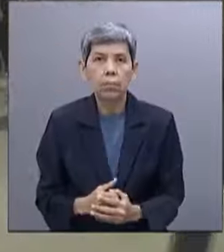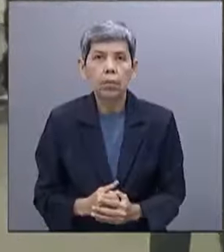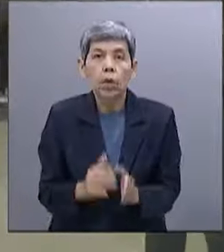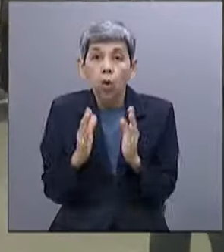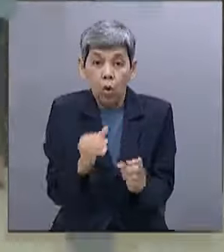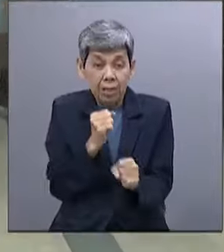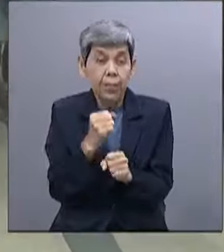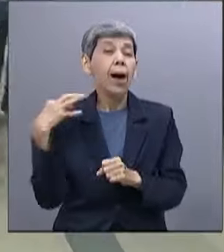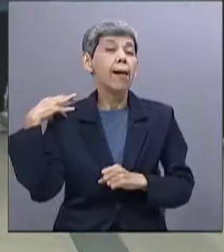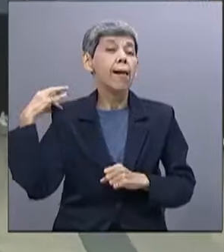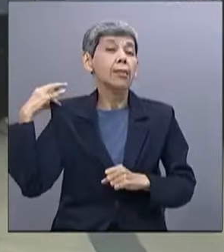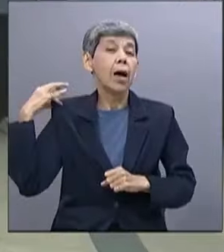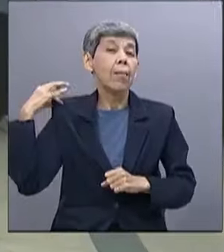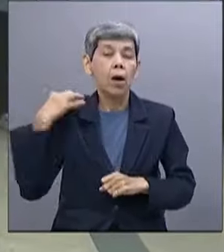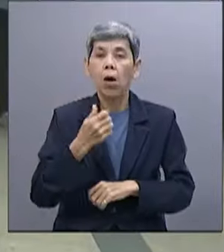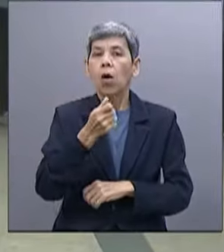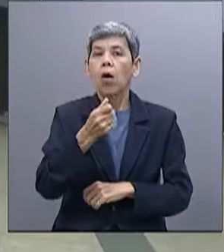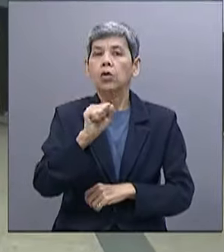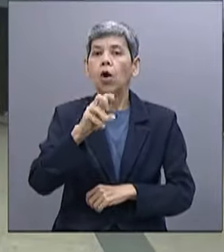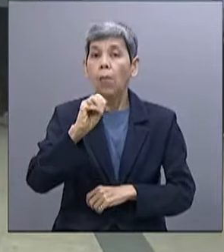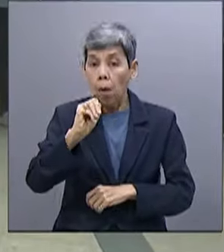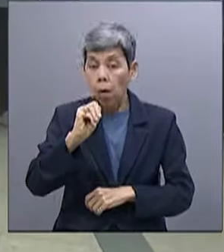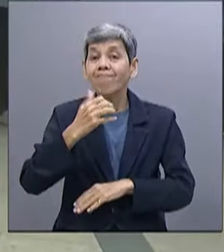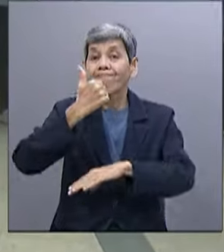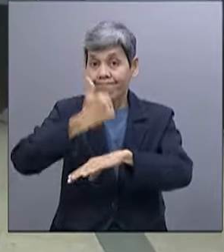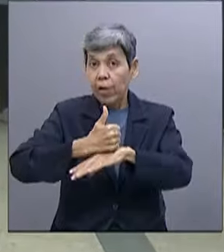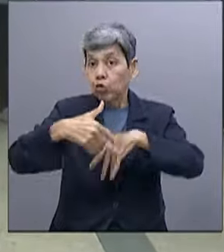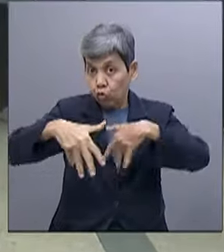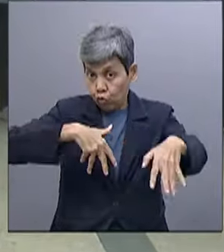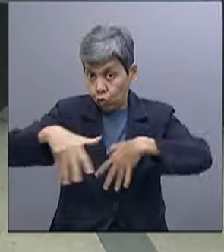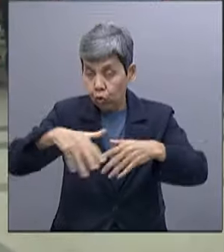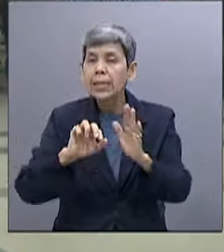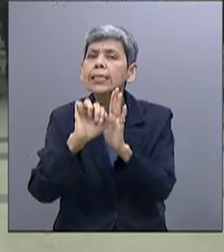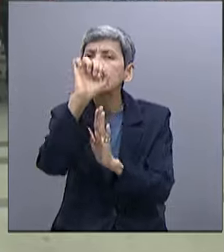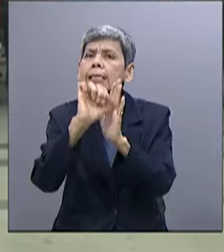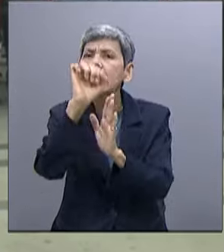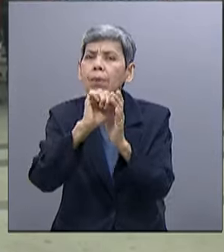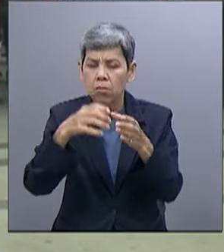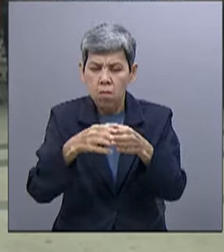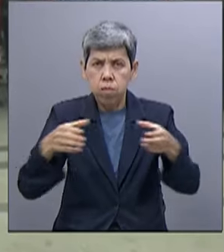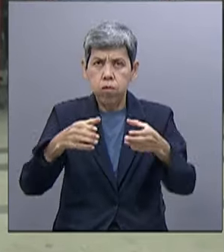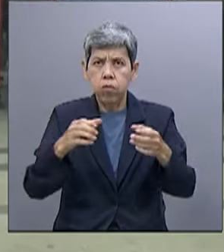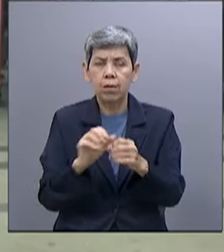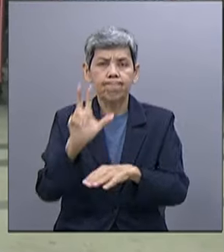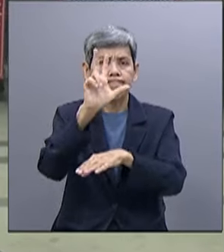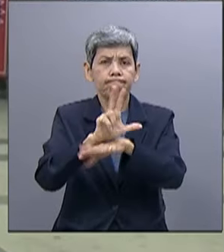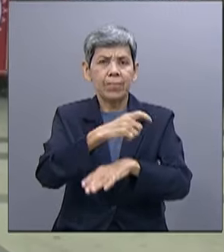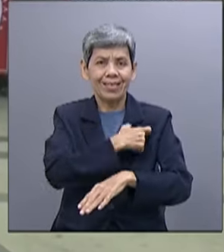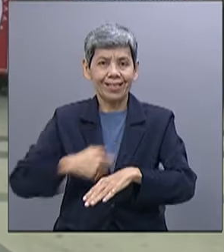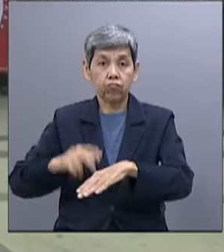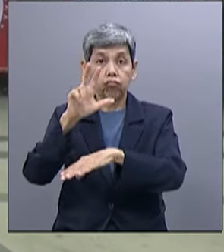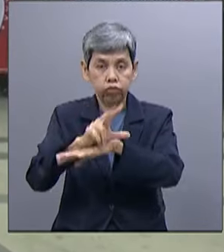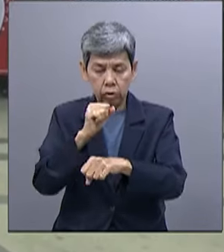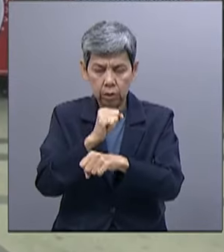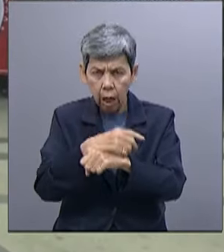จ้าหน้าที่อสม.และผู้นำชุมชนในเขตเทศบาลนครเชียงใหม่รวมตัวกันที่ลานอนุสาวรีย์สามกษัตริย์เพื่อที่จะคัด